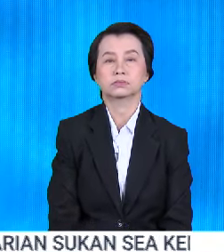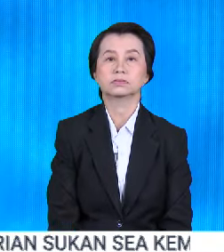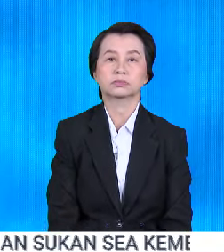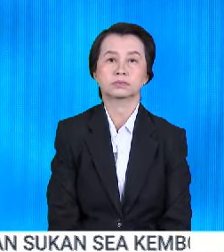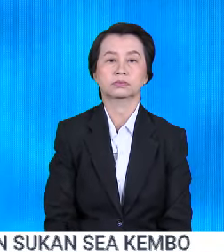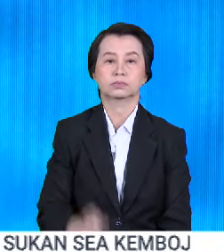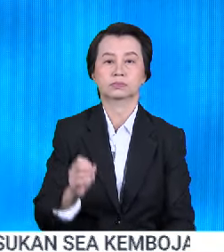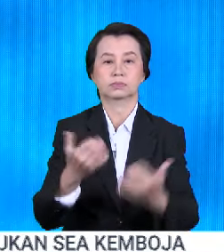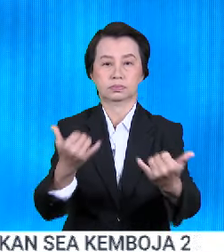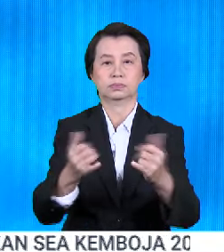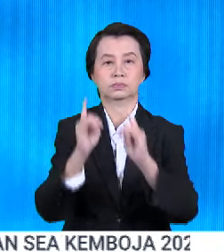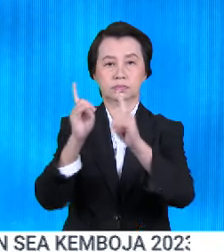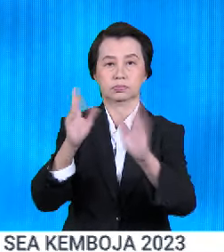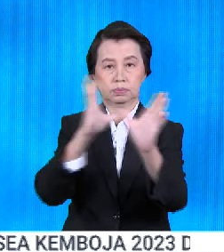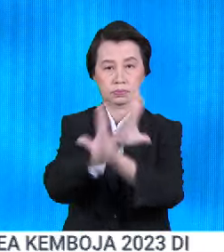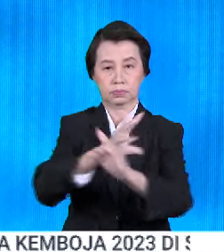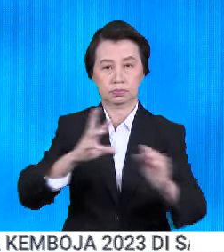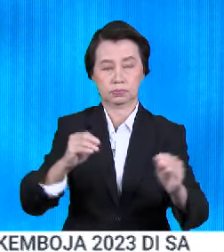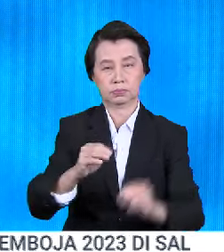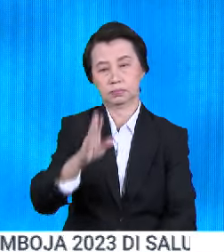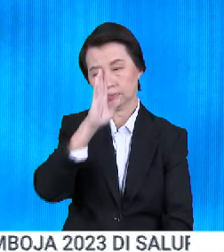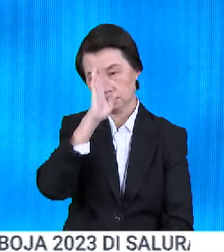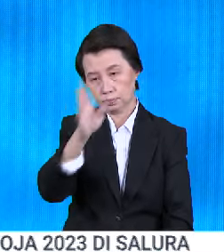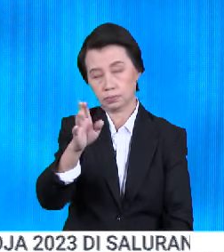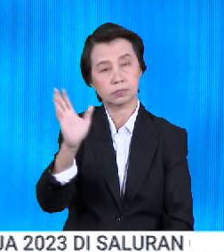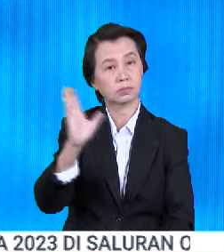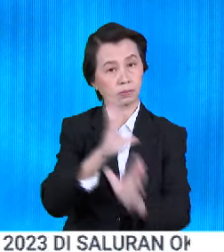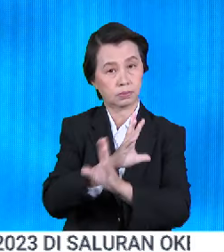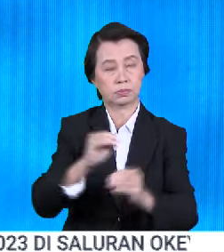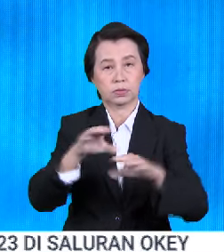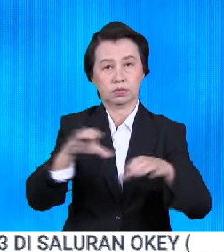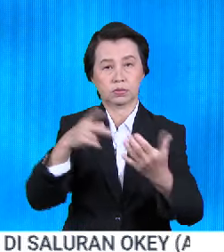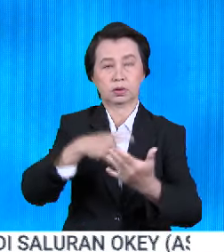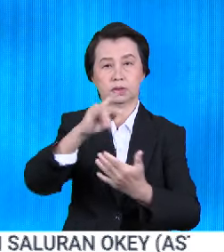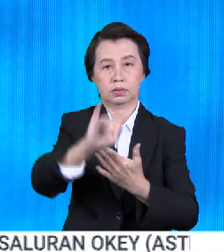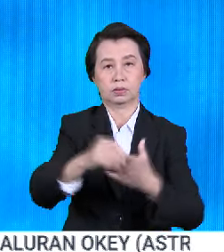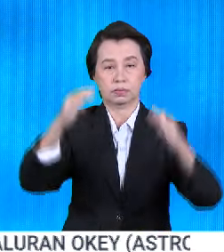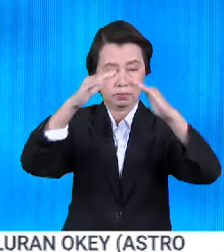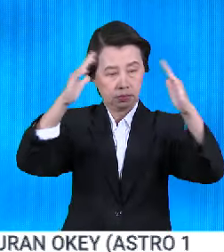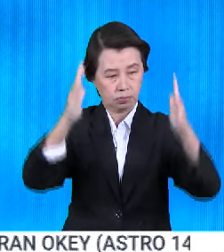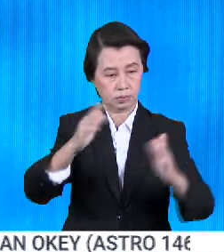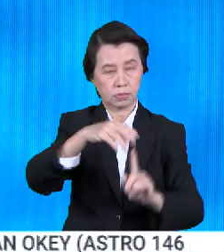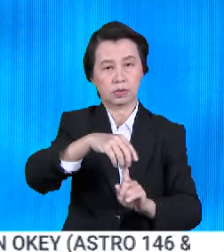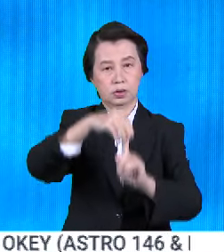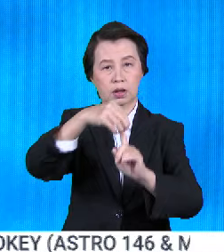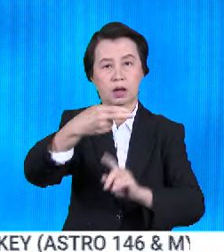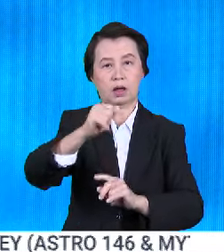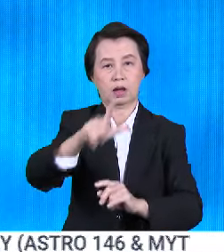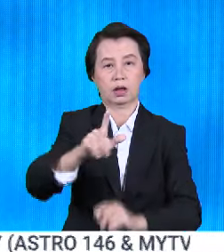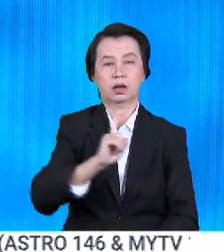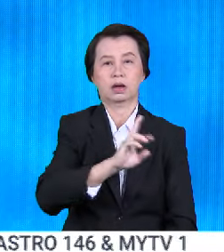baik seterusnya kita ke srawa dan antara fokus bumi kenyalang pelaksanaan Project complex unit ewall